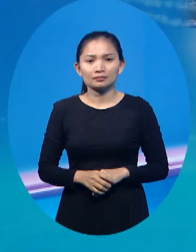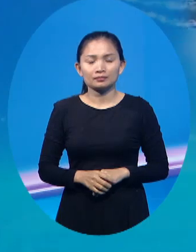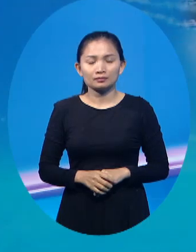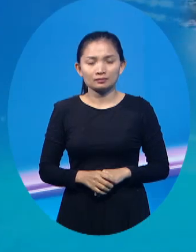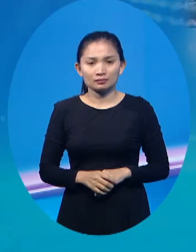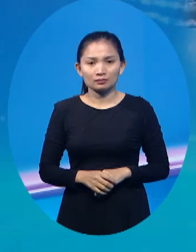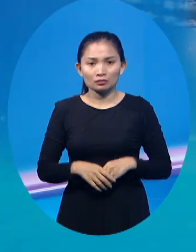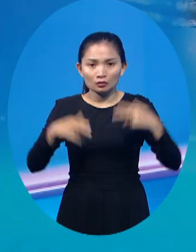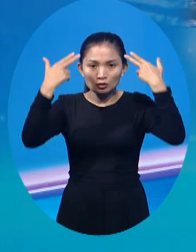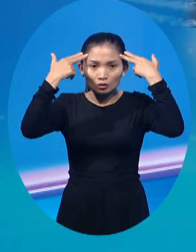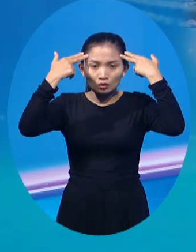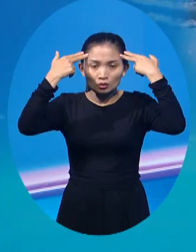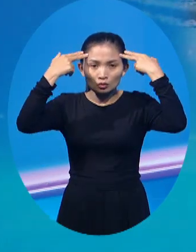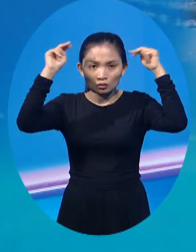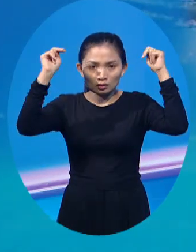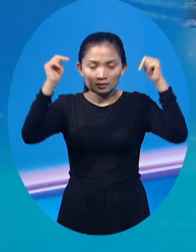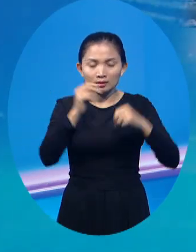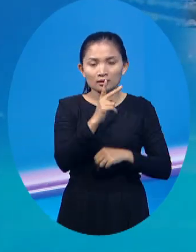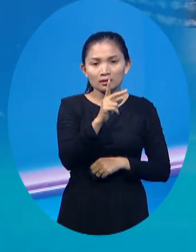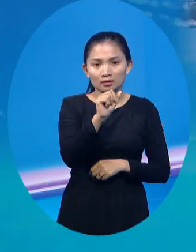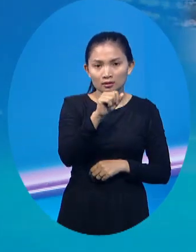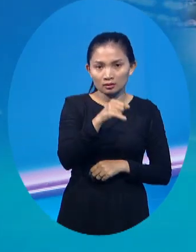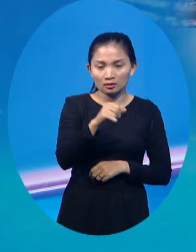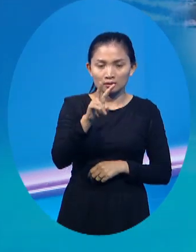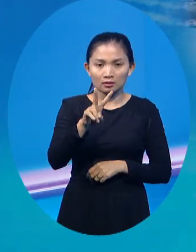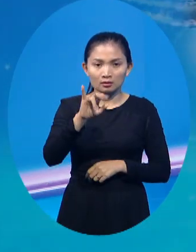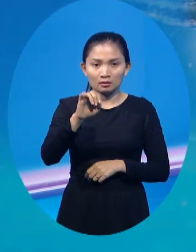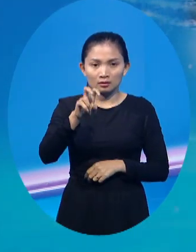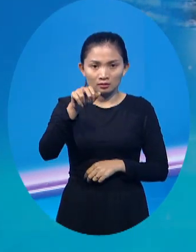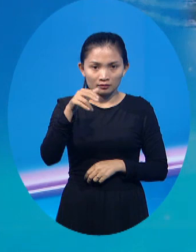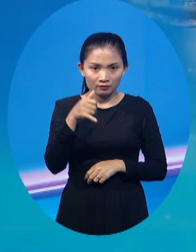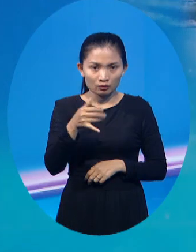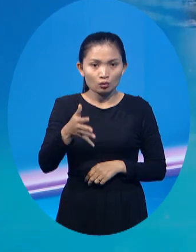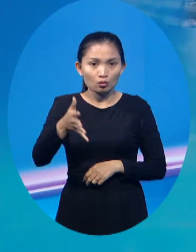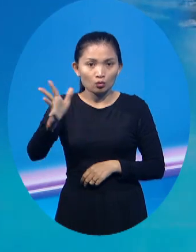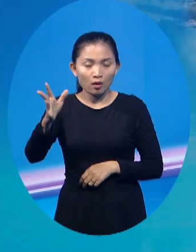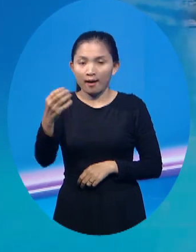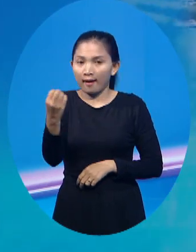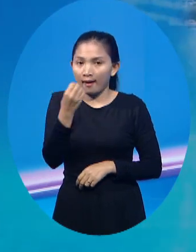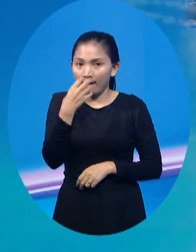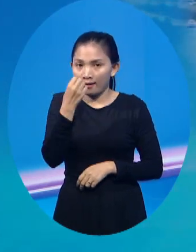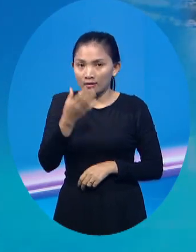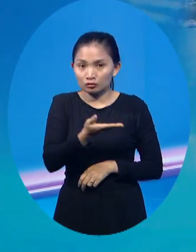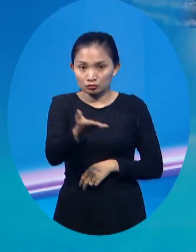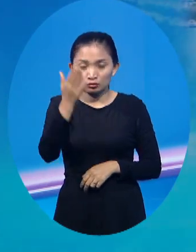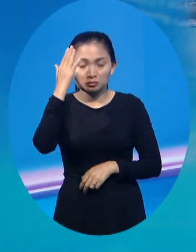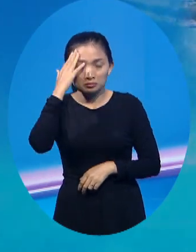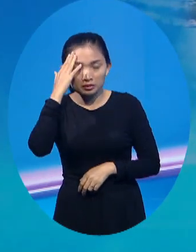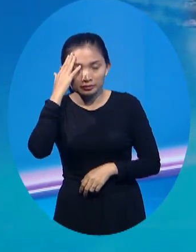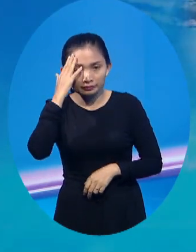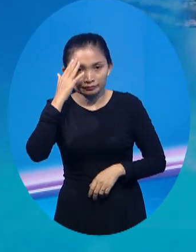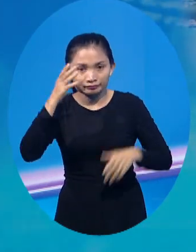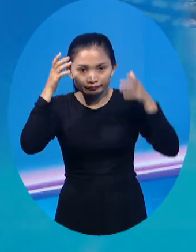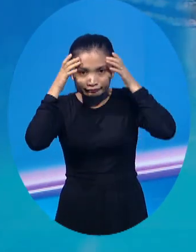chủ tịch hạ viện Canada Anthony Rota cho biết ông sẽ từ chức quyết định được đưa ra vài ngày sau khi ông công khai cổ Súy một